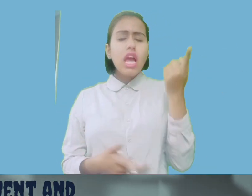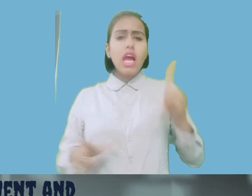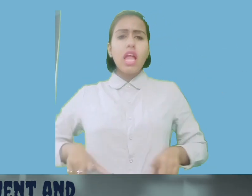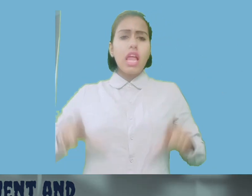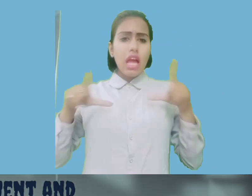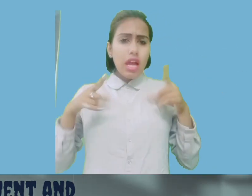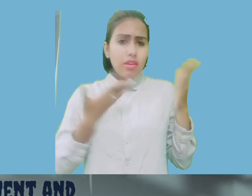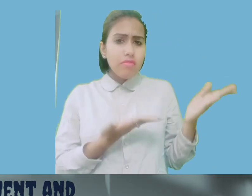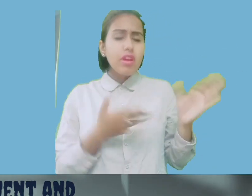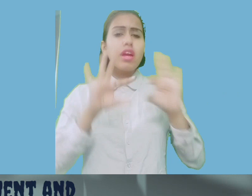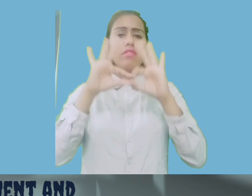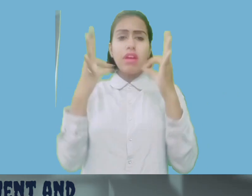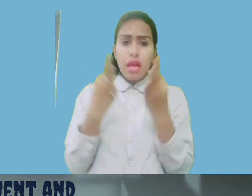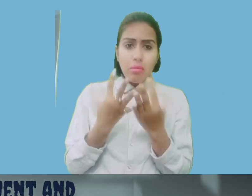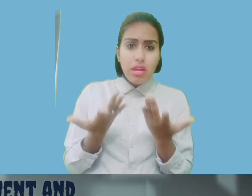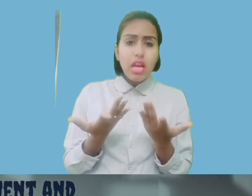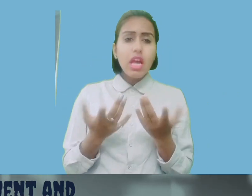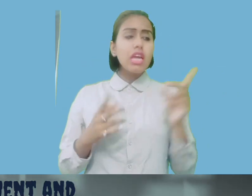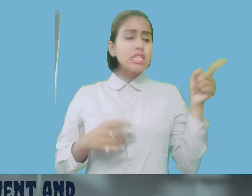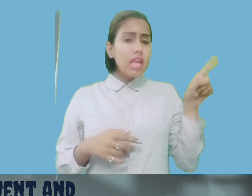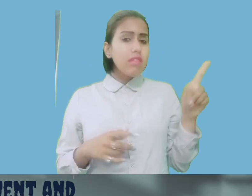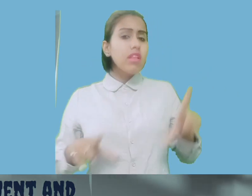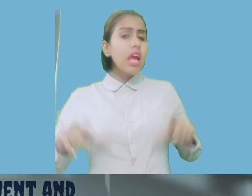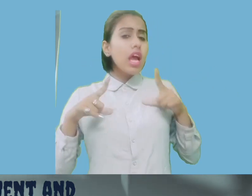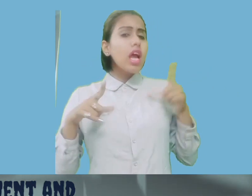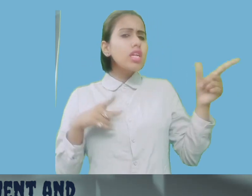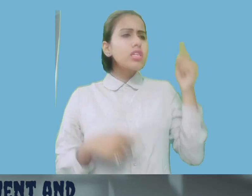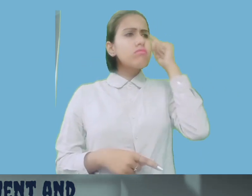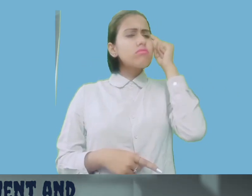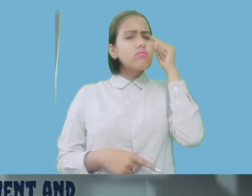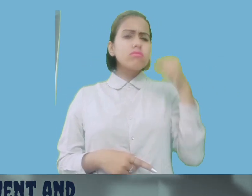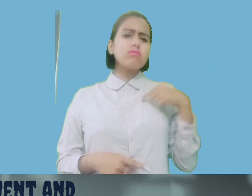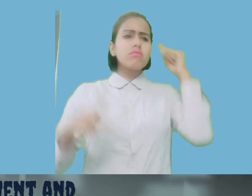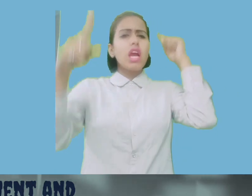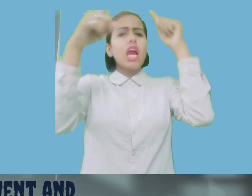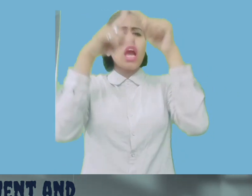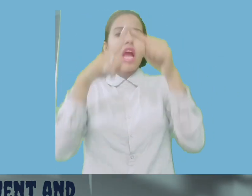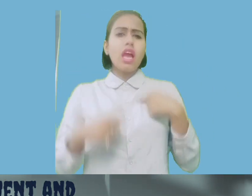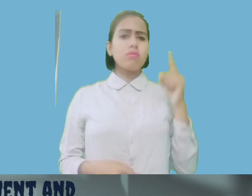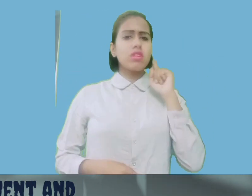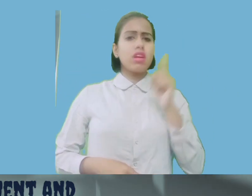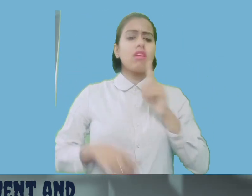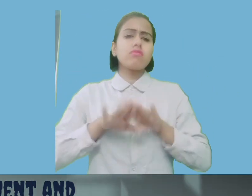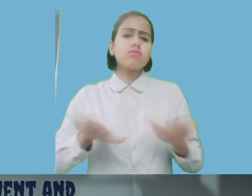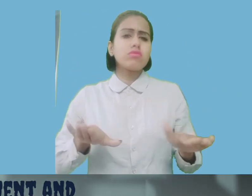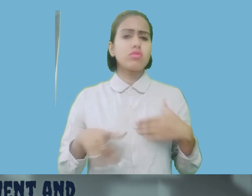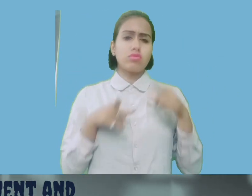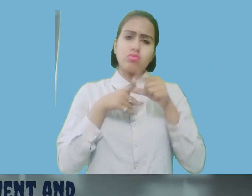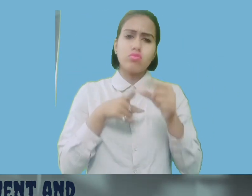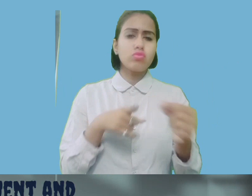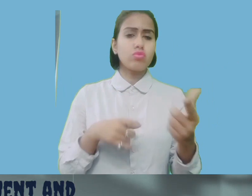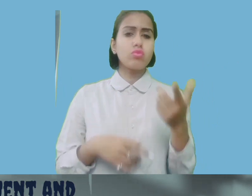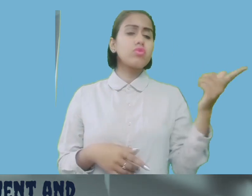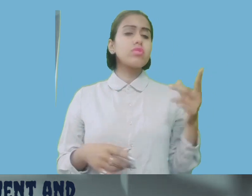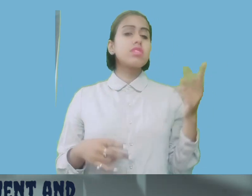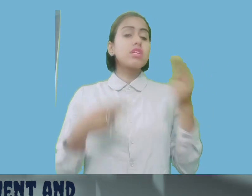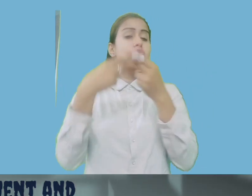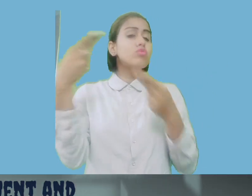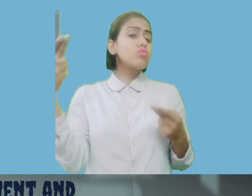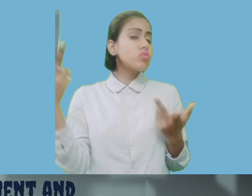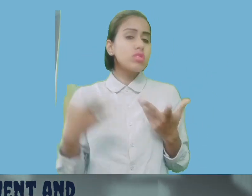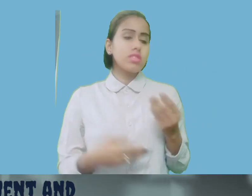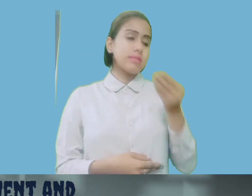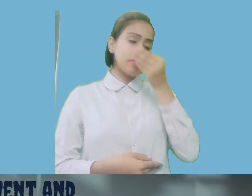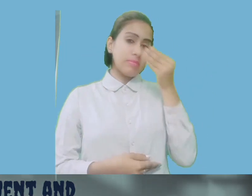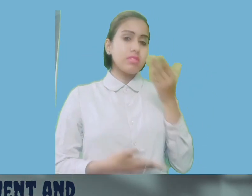मध्य प्रदेश में सिर्फ एक जगह है जहाँ पर इस तरीके का कोर्स संचालित होता है। और क्योंकि वहाँ के जो फाउंडर है वो खुद ही डेफ हैं, तो जो उनकी बेटी